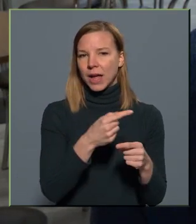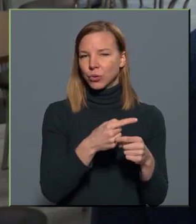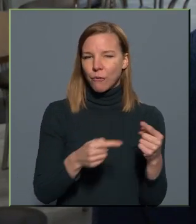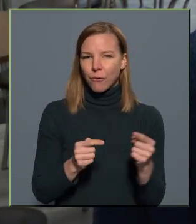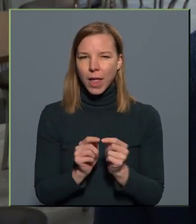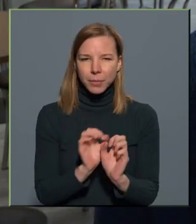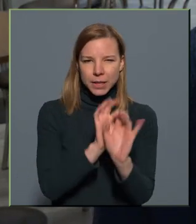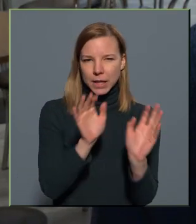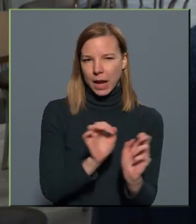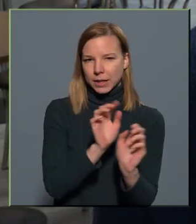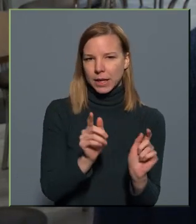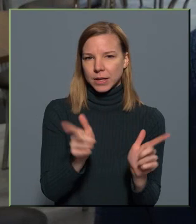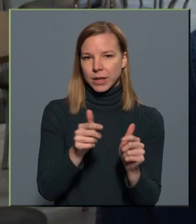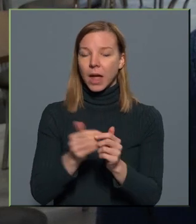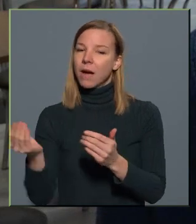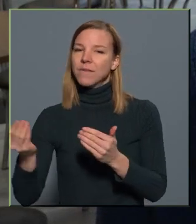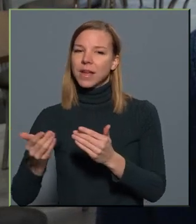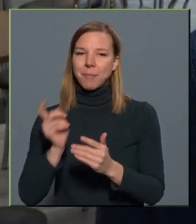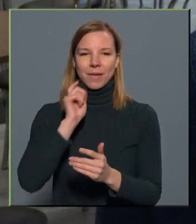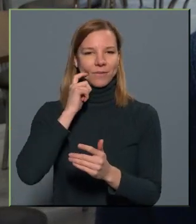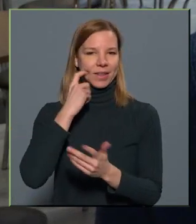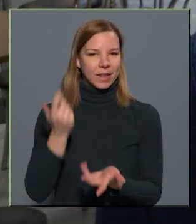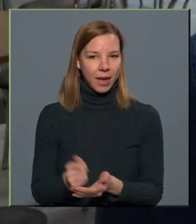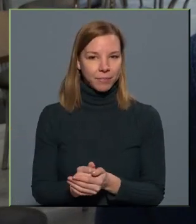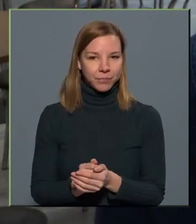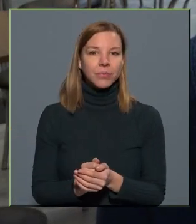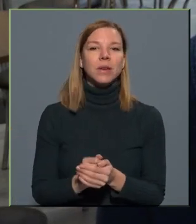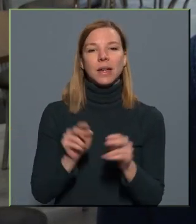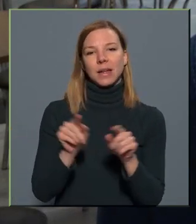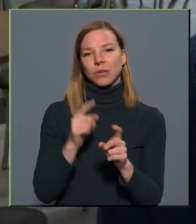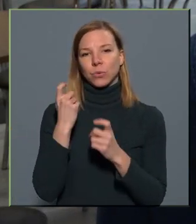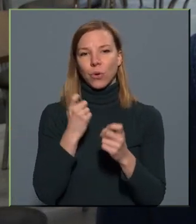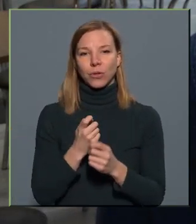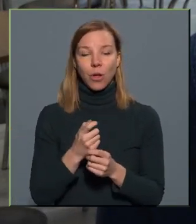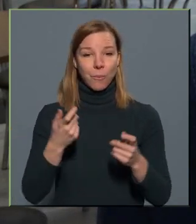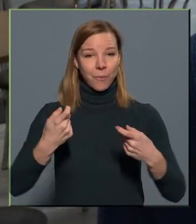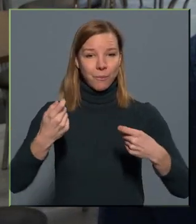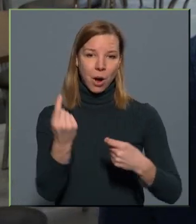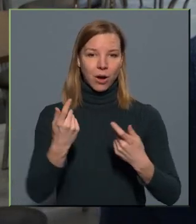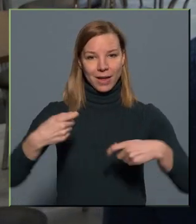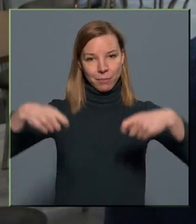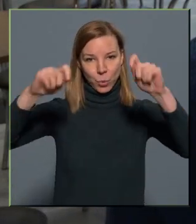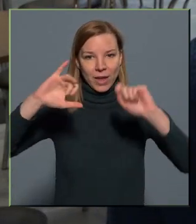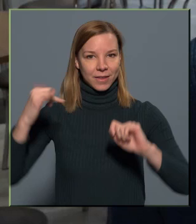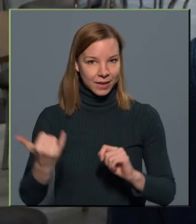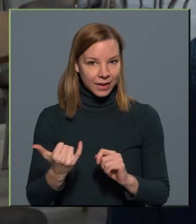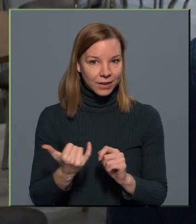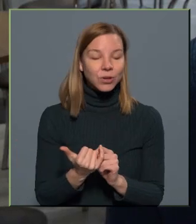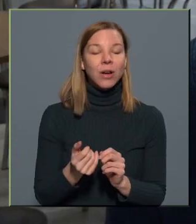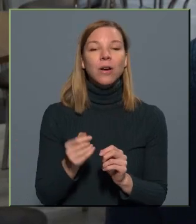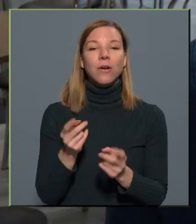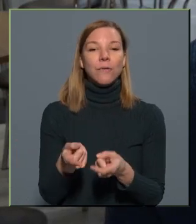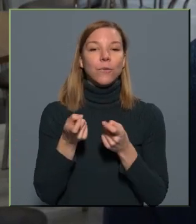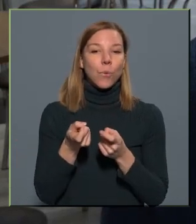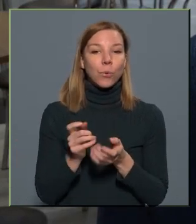a végére pedig vidám, és úgy hiszem, hogy az épület is ilyen, hogy az én hangulatomtól függ, hogy melyik szép részét szeretném